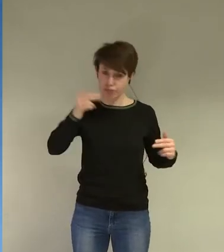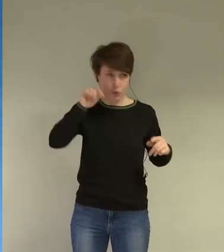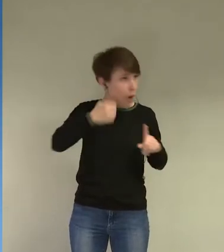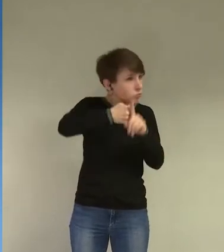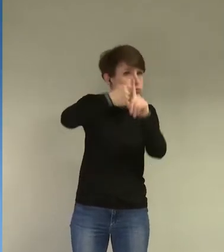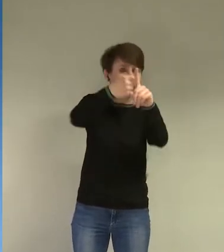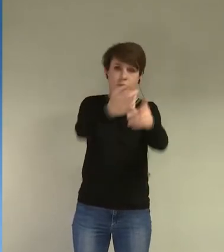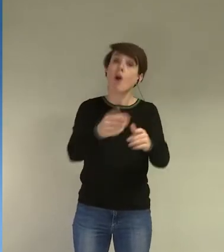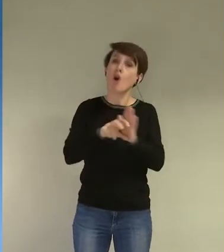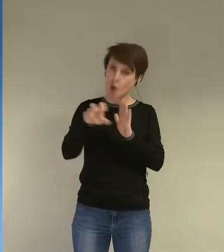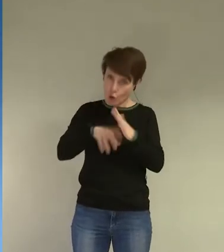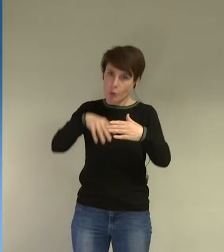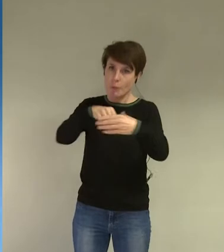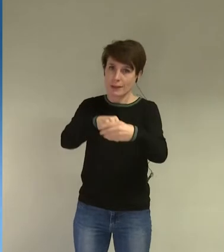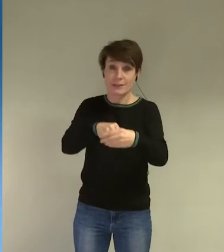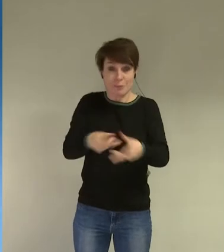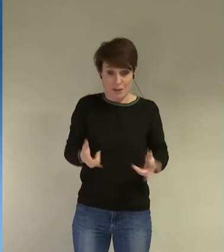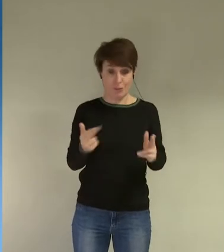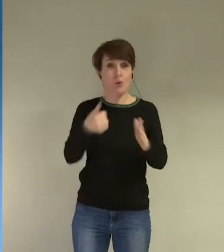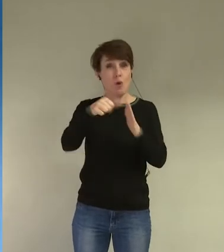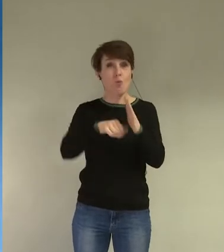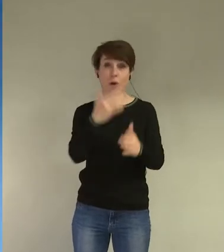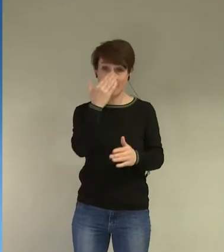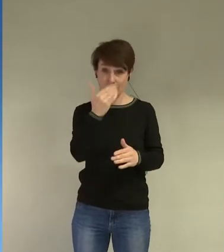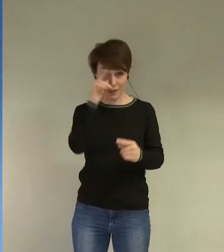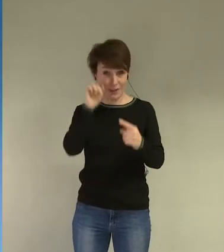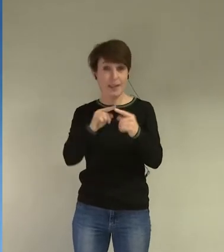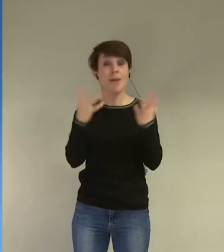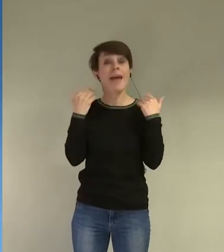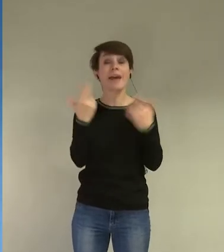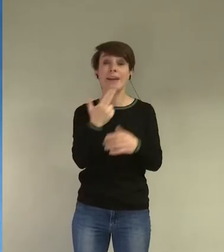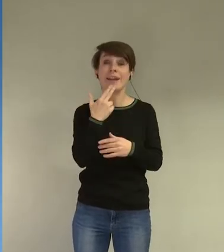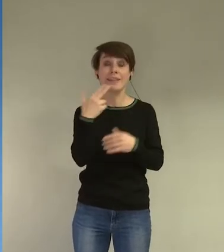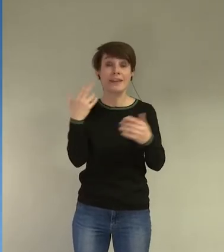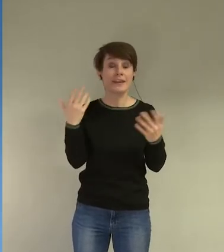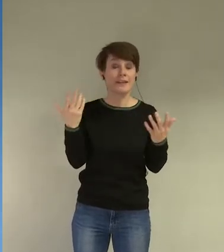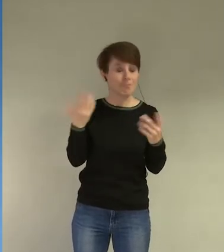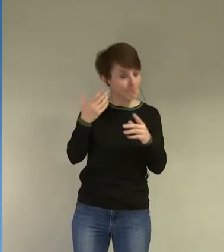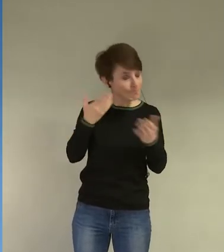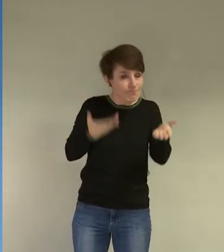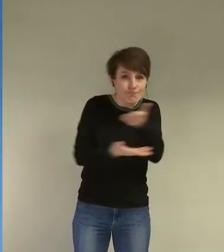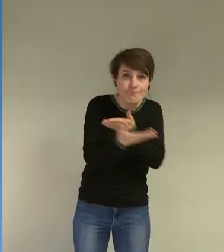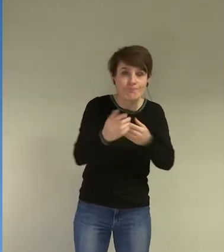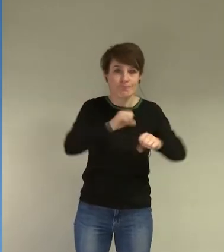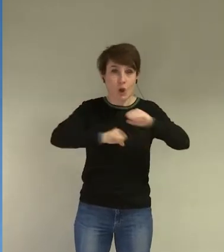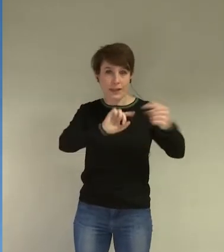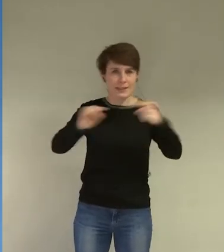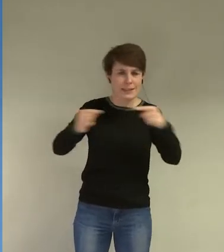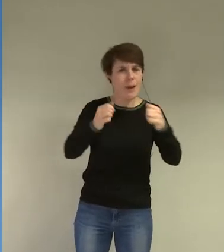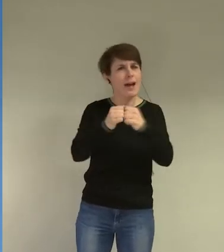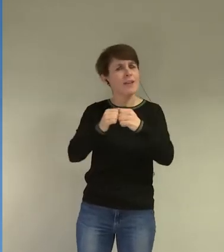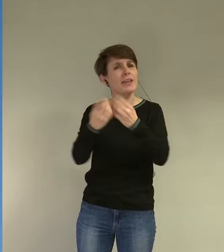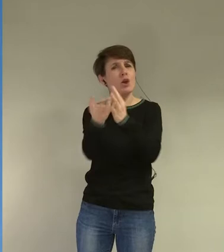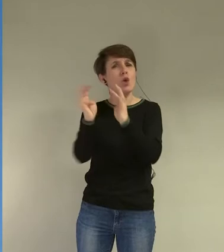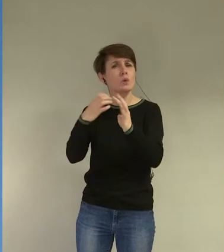part c'est la thématique de ce mois de février un mois dédié à la qualité de l'air avec des débats animés par le conseil scientifique de capitale